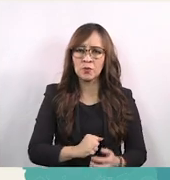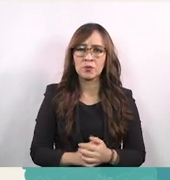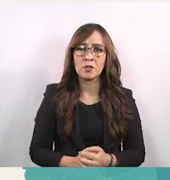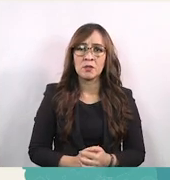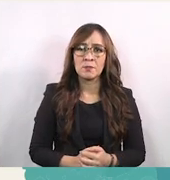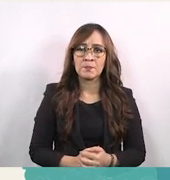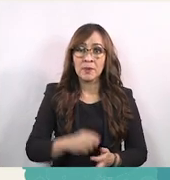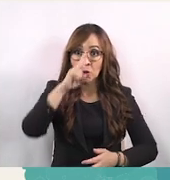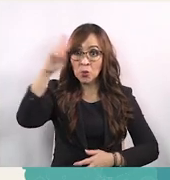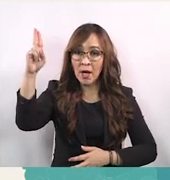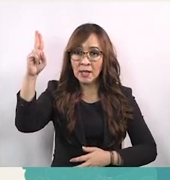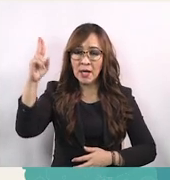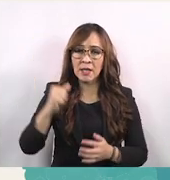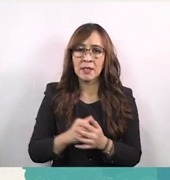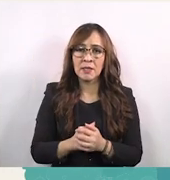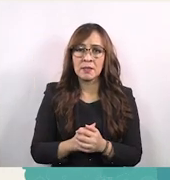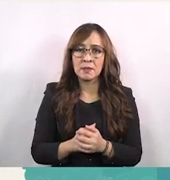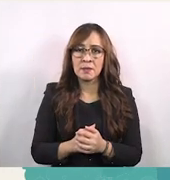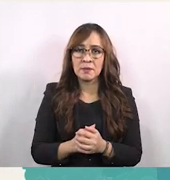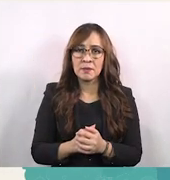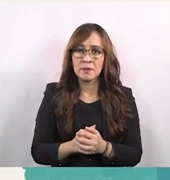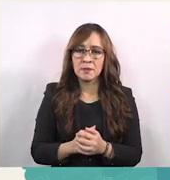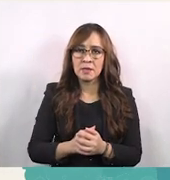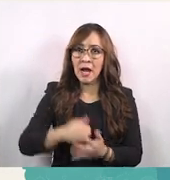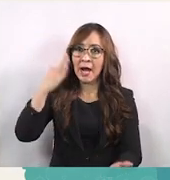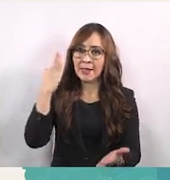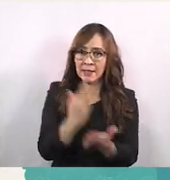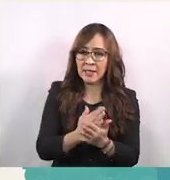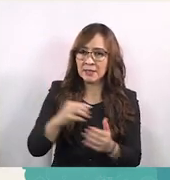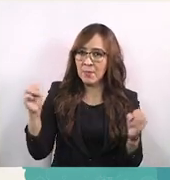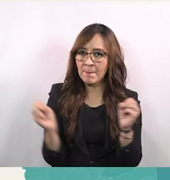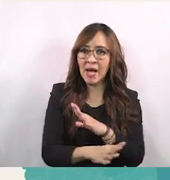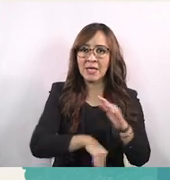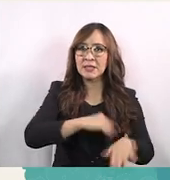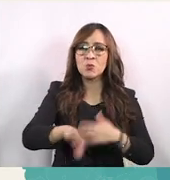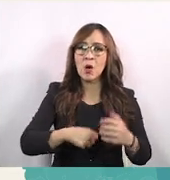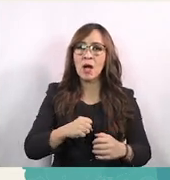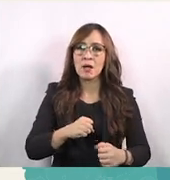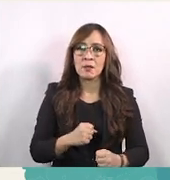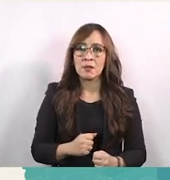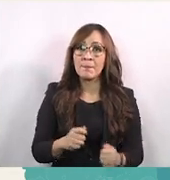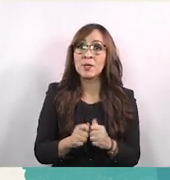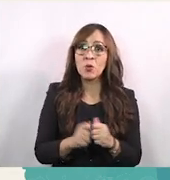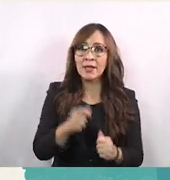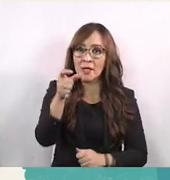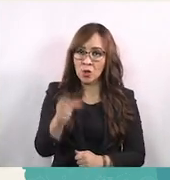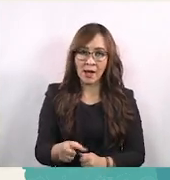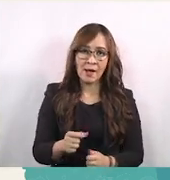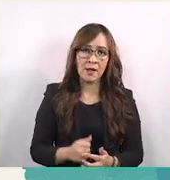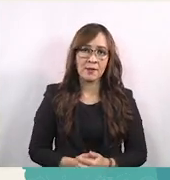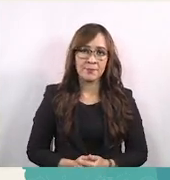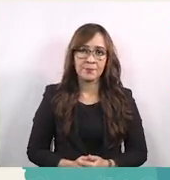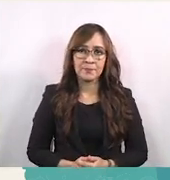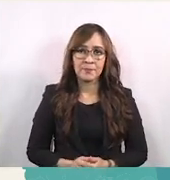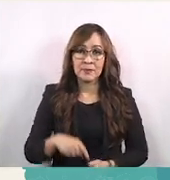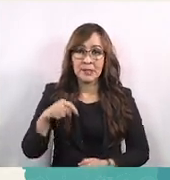batin dan hati orang Danbo aku akan membalaskan kepada kamu setiap orang menurut perbuatannya berarti Hai deh irzaman Tuhan sedang